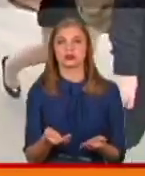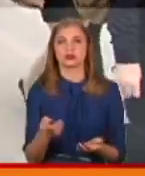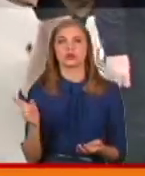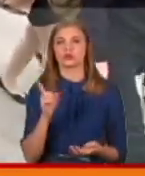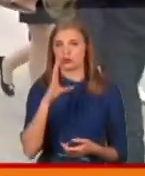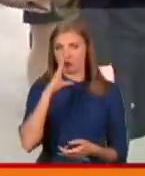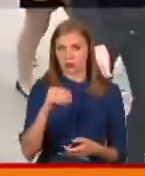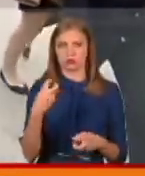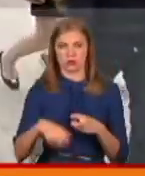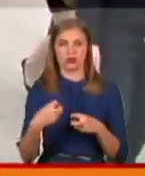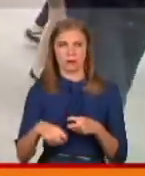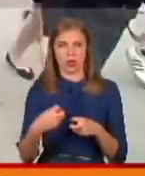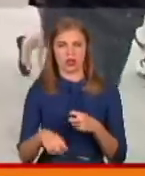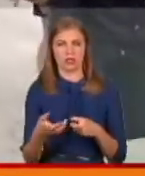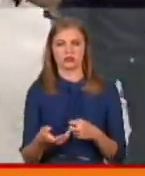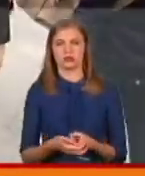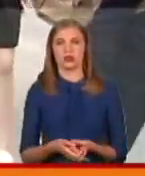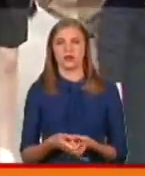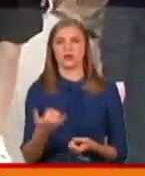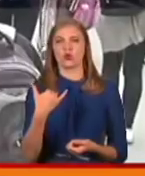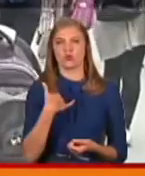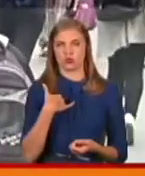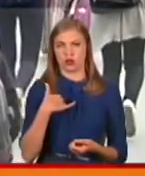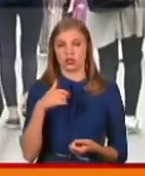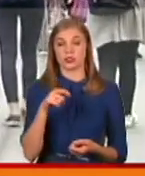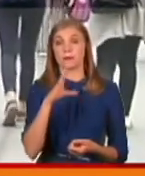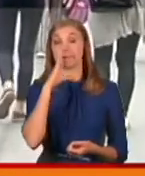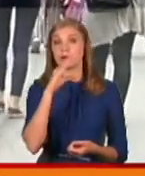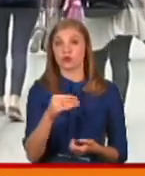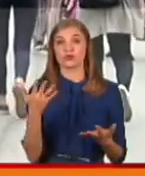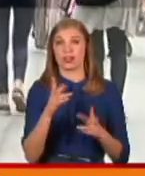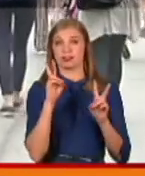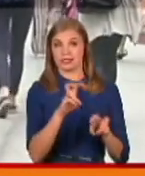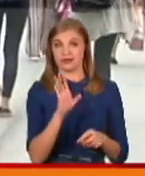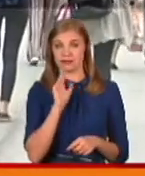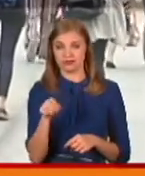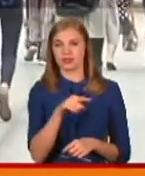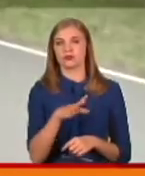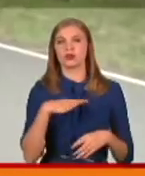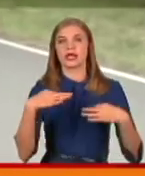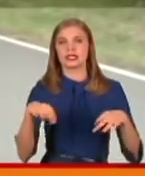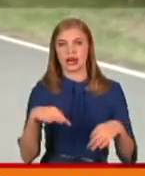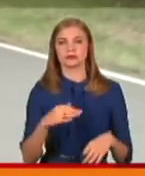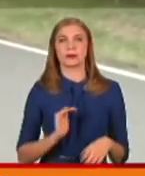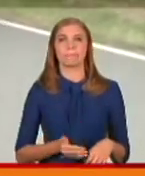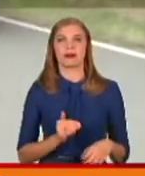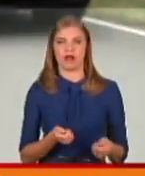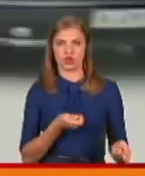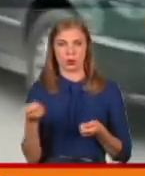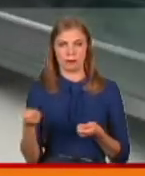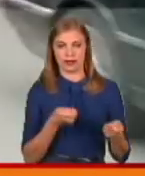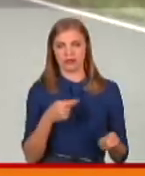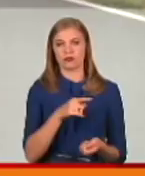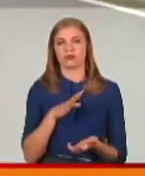Що маршрутка ламалась, наприклад, пояснювали у нас в класі. Маршрутка, як її називає Поліна, була транспортом приватного перевізника,